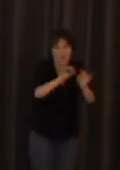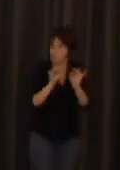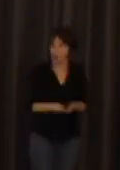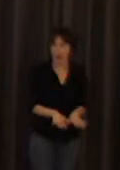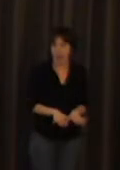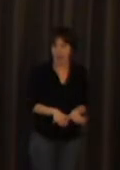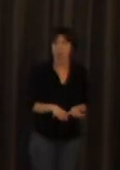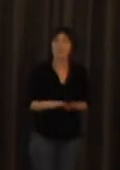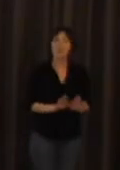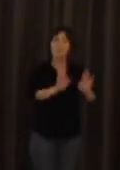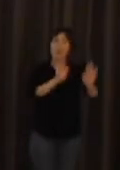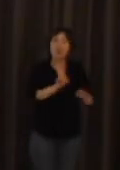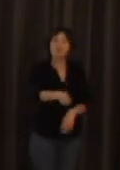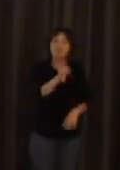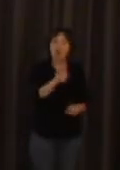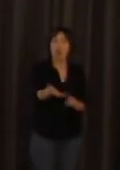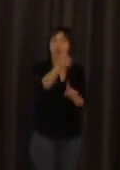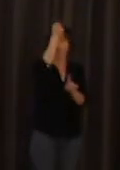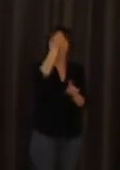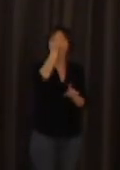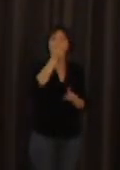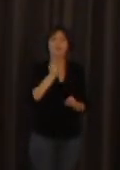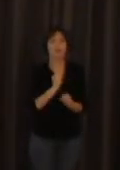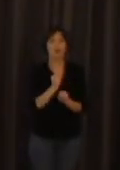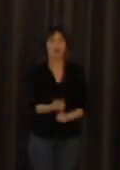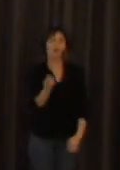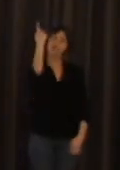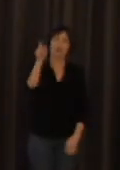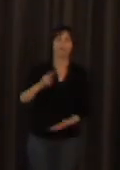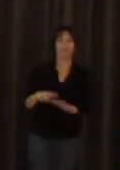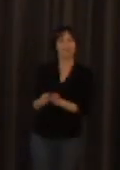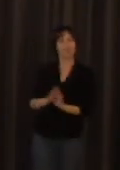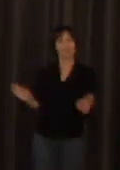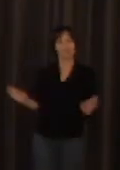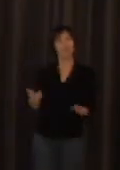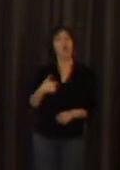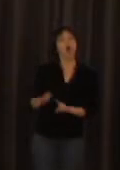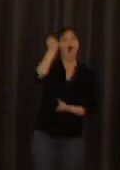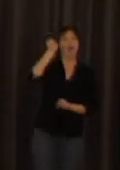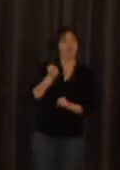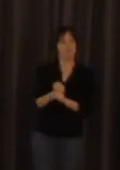Només vaig aconseguir la feina gràcies a la interpretació d'un dels intèrprets.